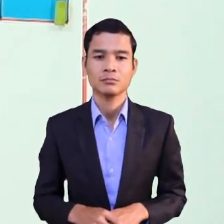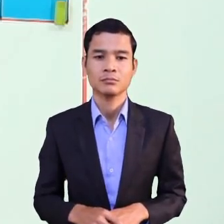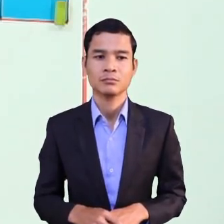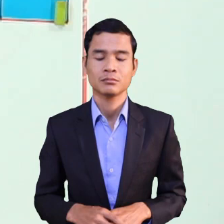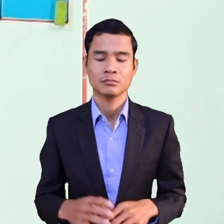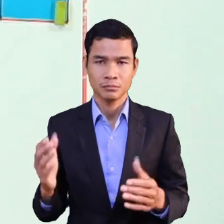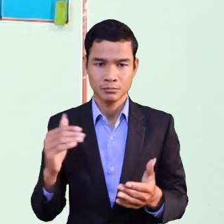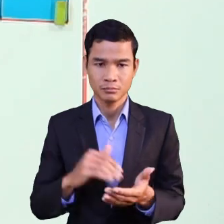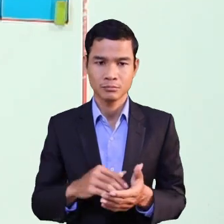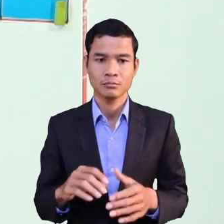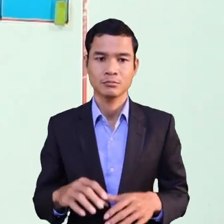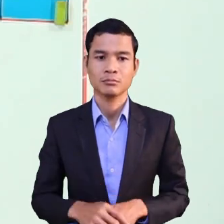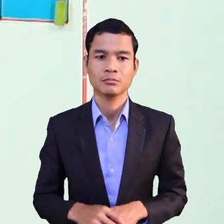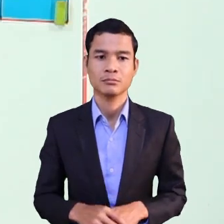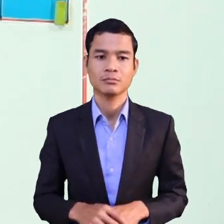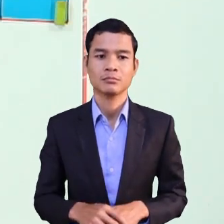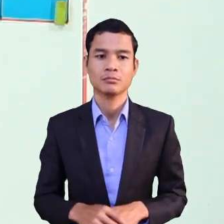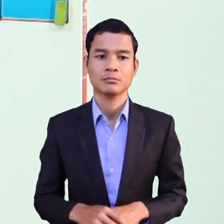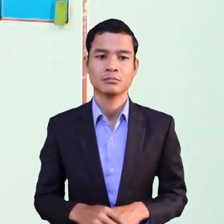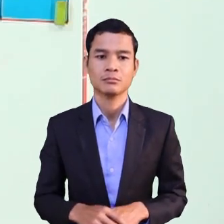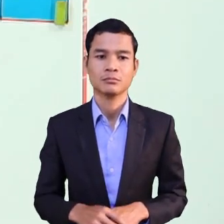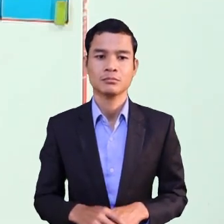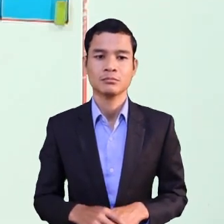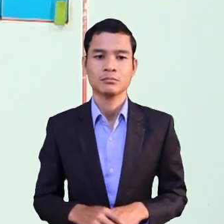ម្ដងទៀតណា